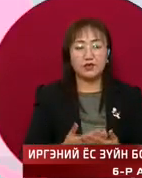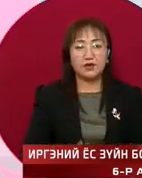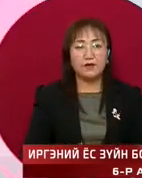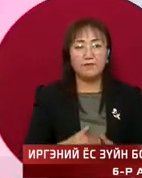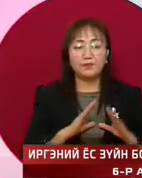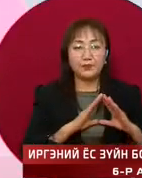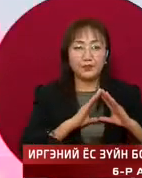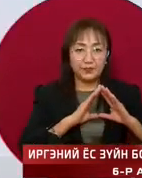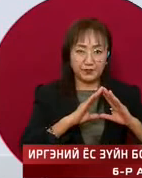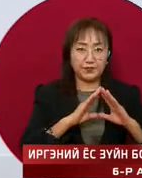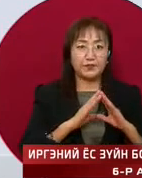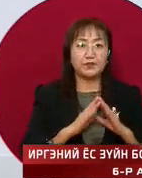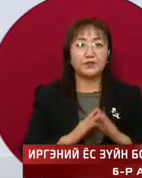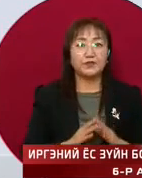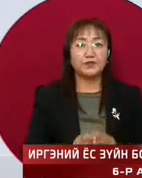Гэрийн даалгаврт